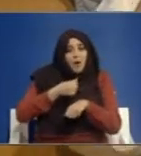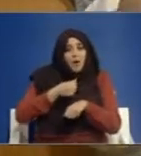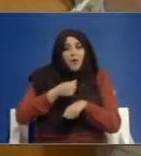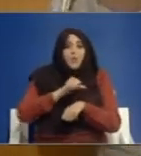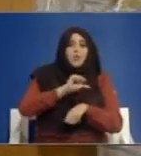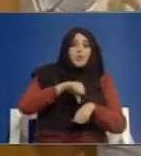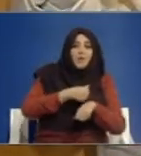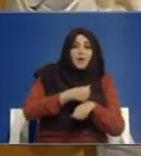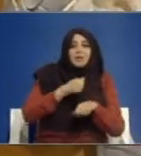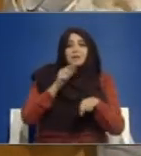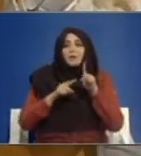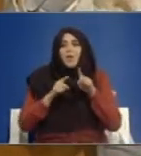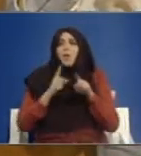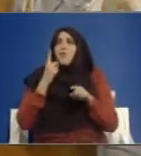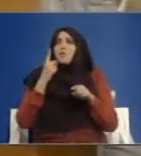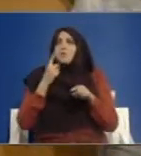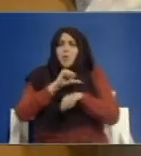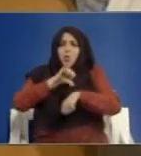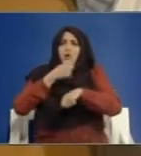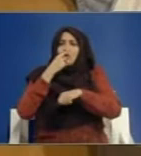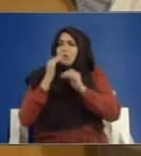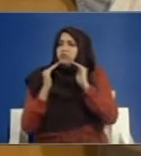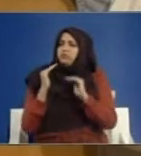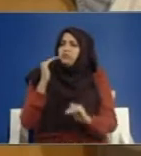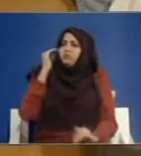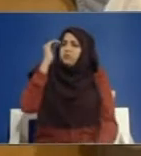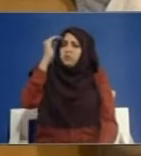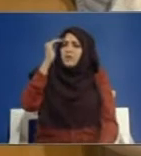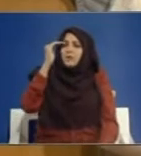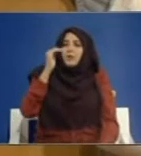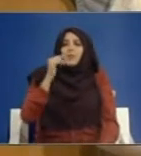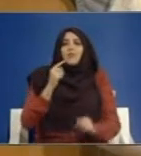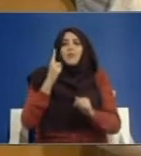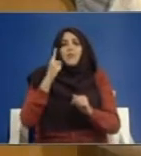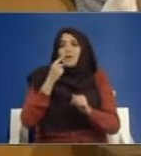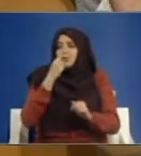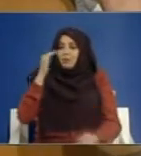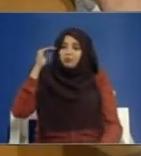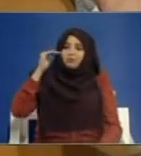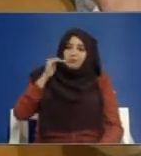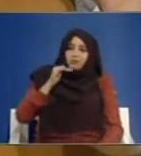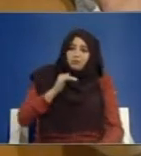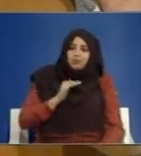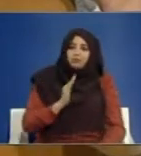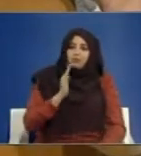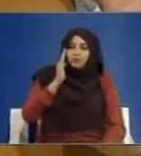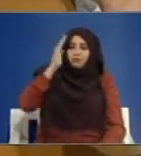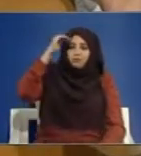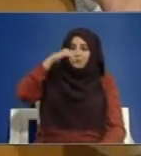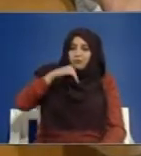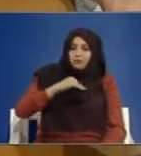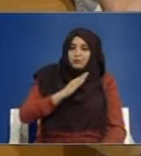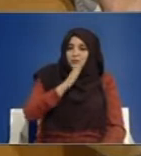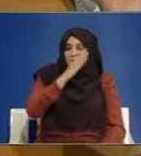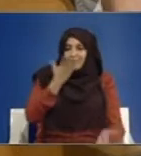فيها مرتفع قوي، وساعة ينخفض فيها. هذا هو المسار الصحيح للإنسان المسلم.